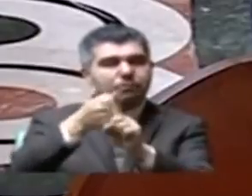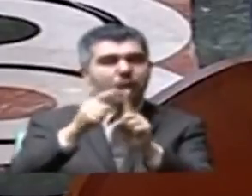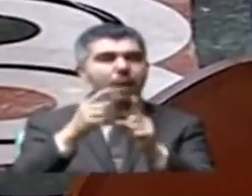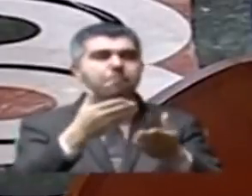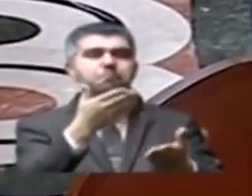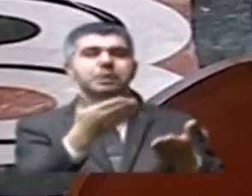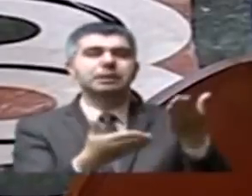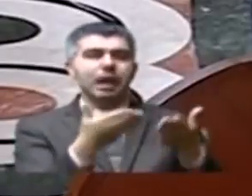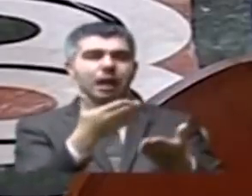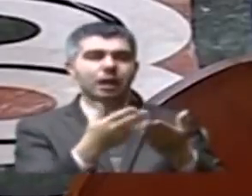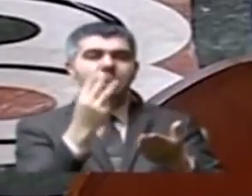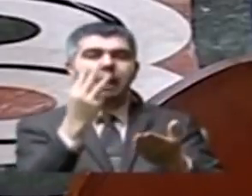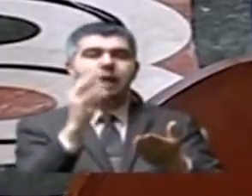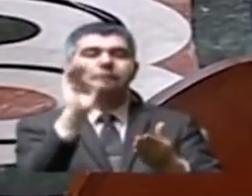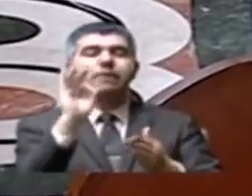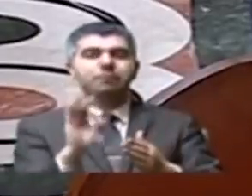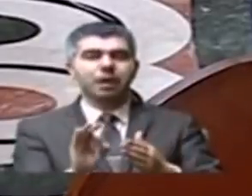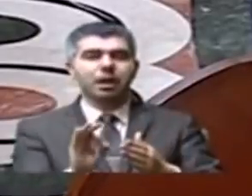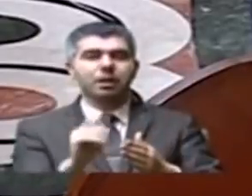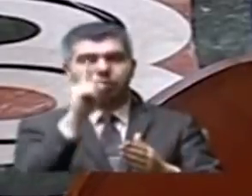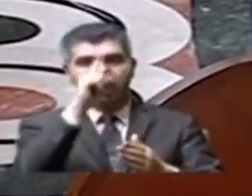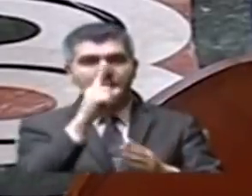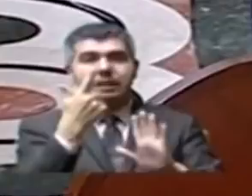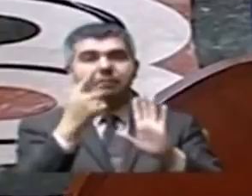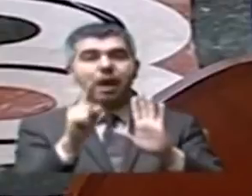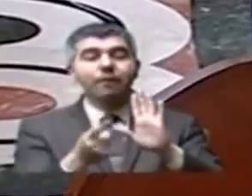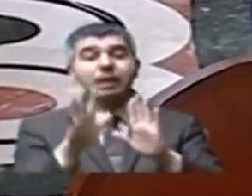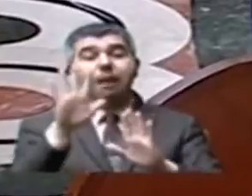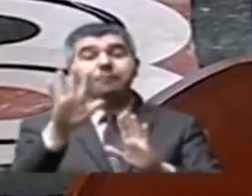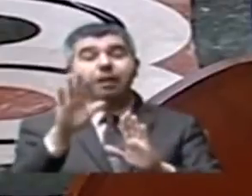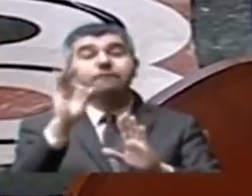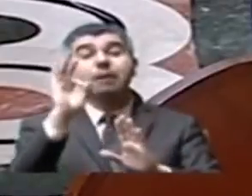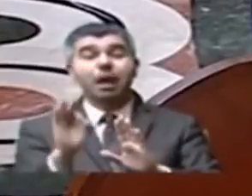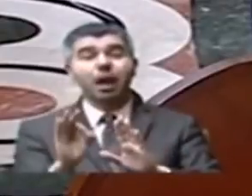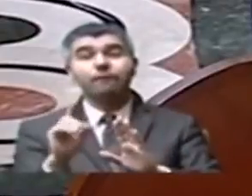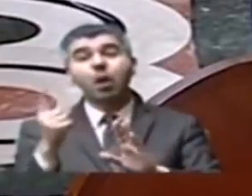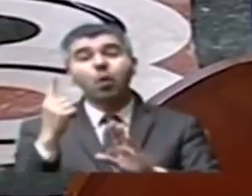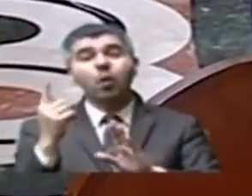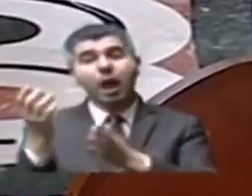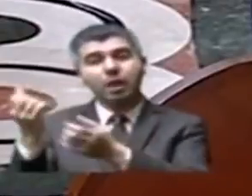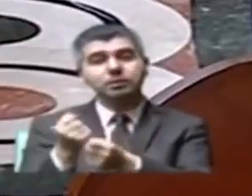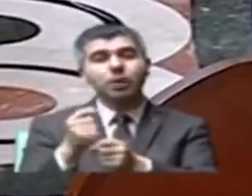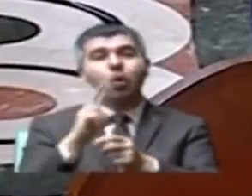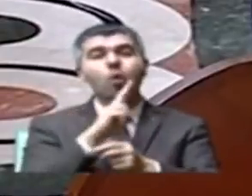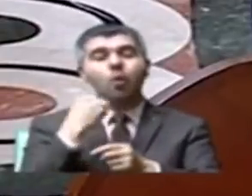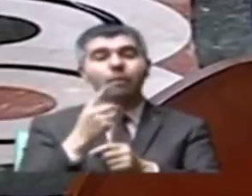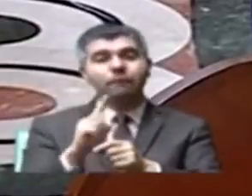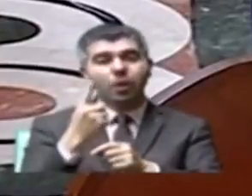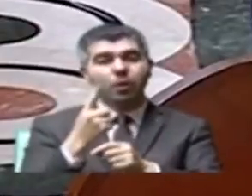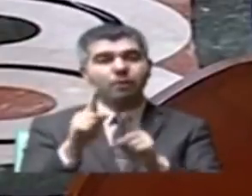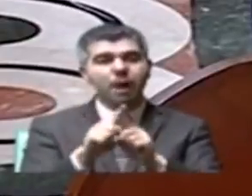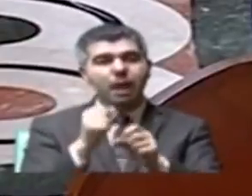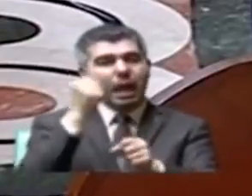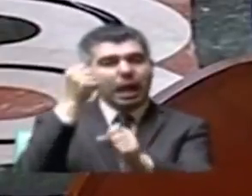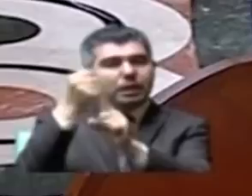التوازنات غترجع ل 3% خديناها في 7.5%. اذا تنقولوا استقرار البلاد خدامين من اجل استقرار